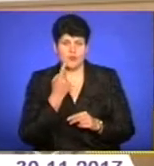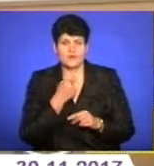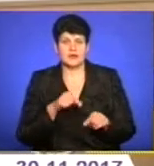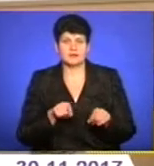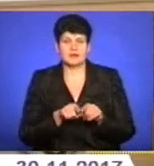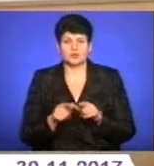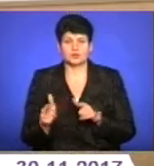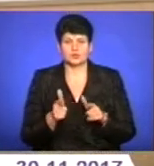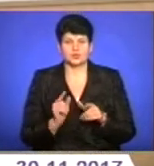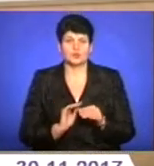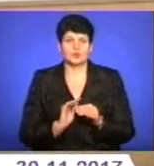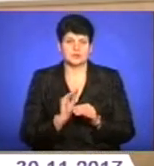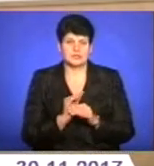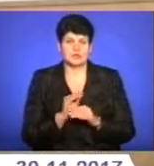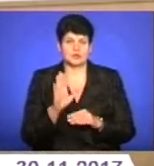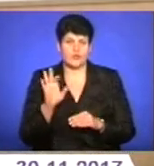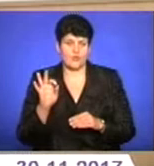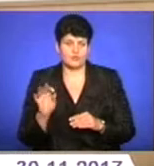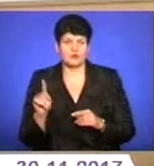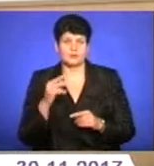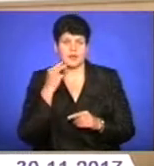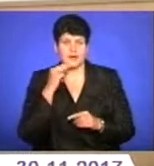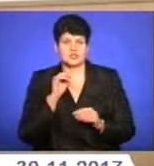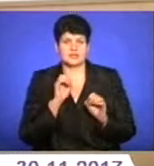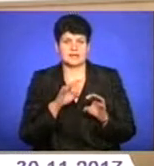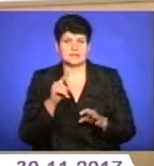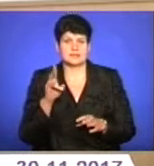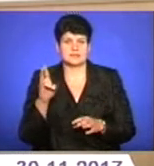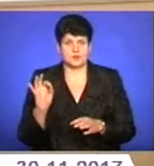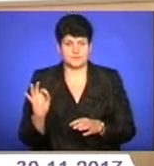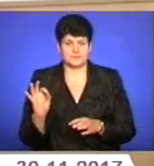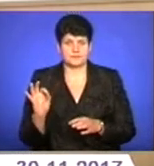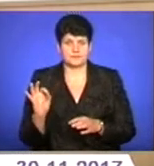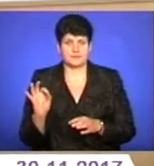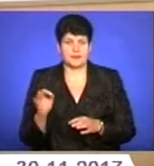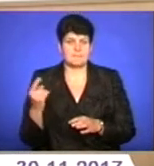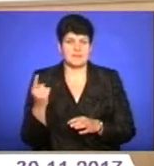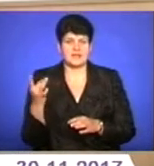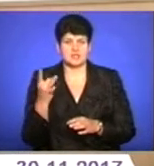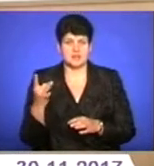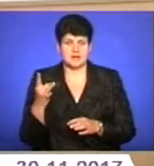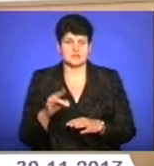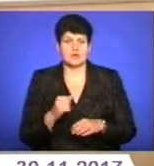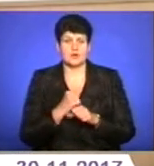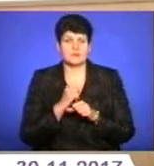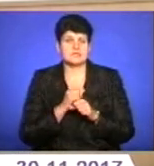також я готуюся додатково, щоб краще здати ЗНО. Вперше вводиться аудіювання